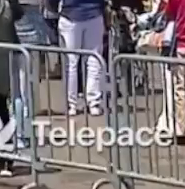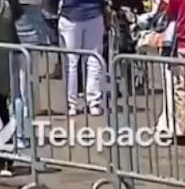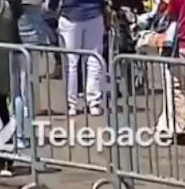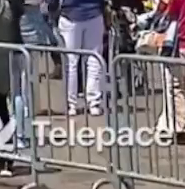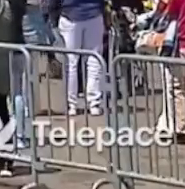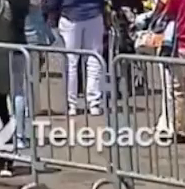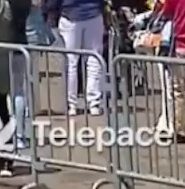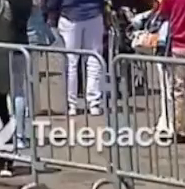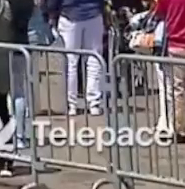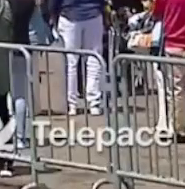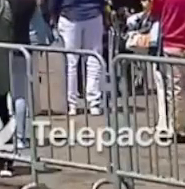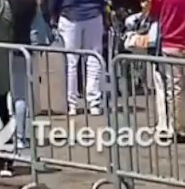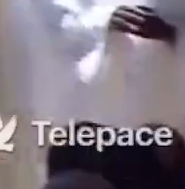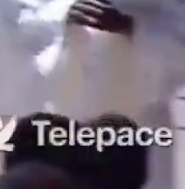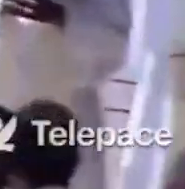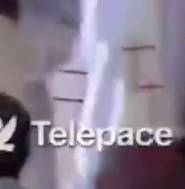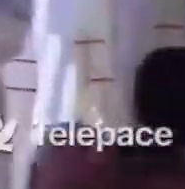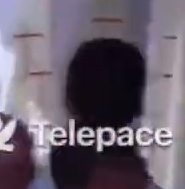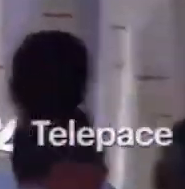Roma cadere,